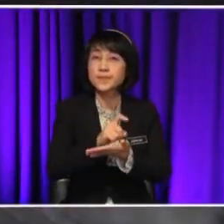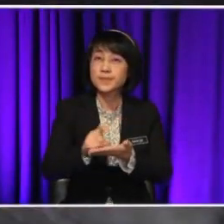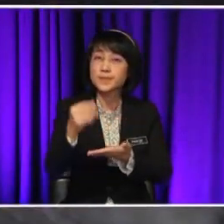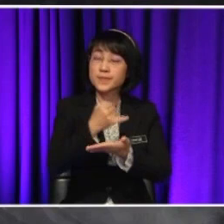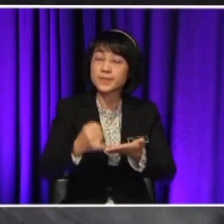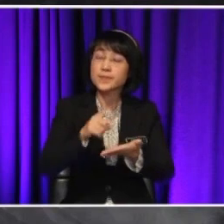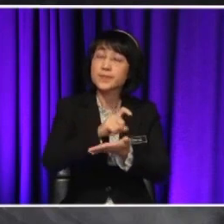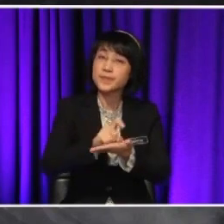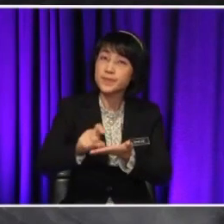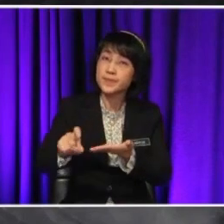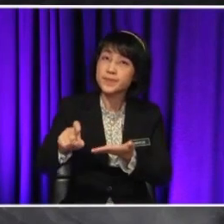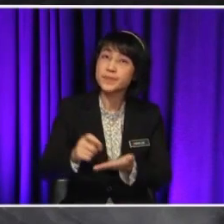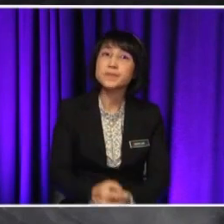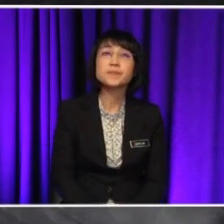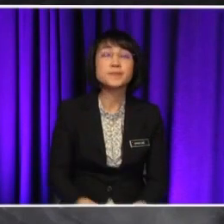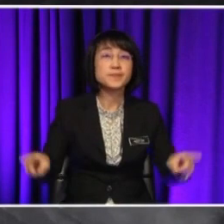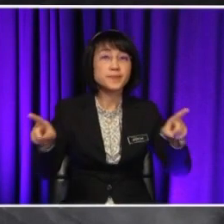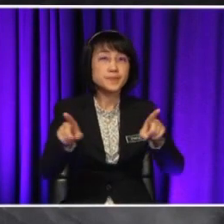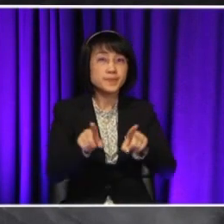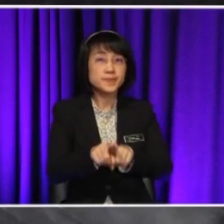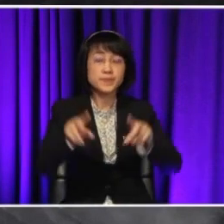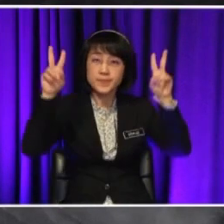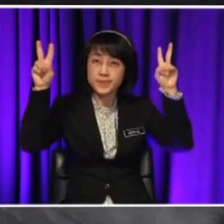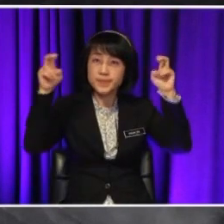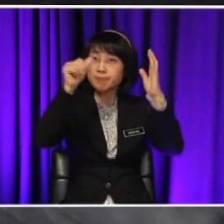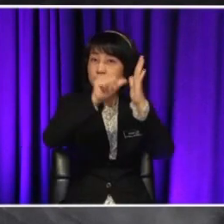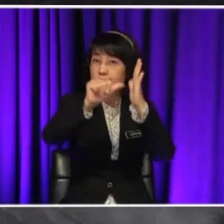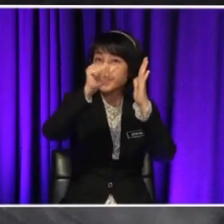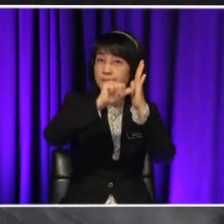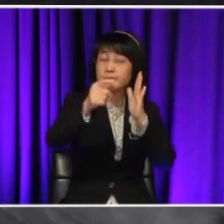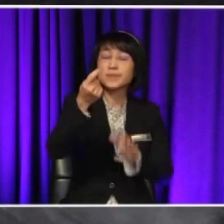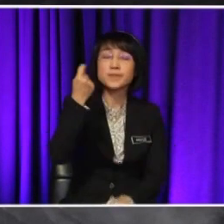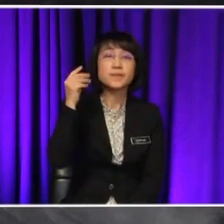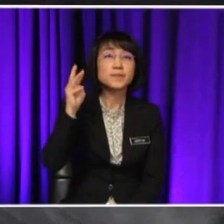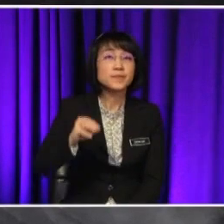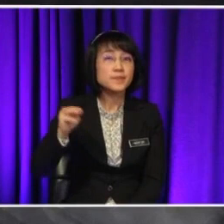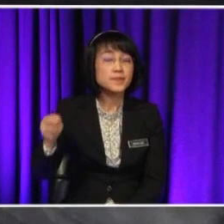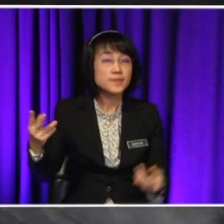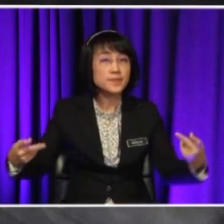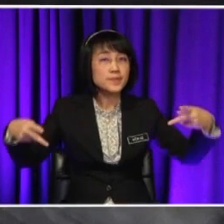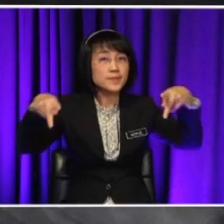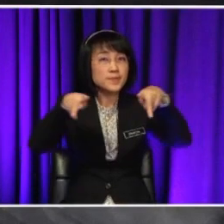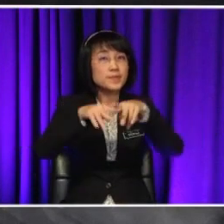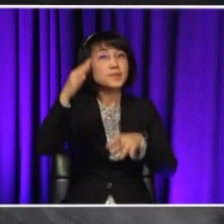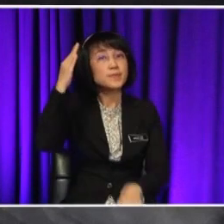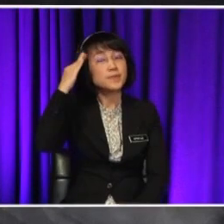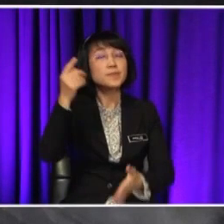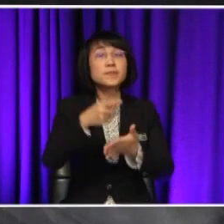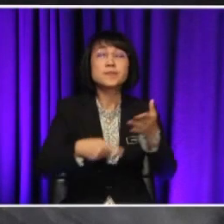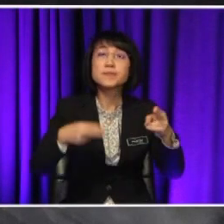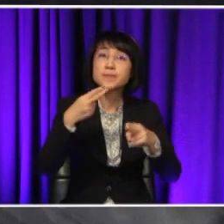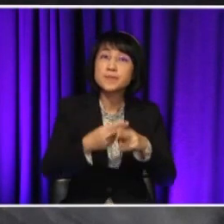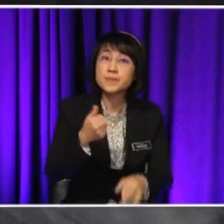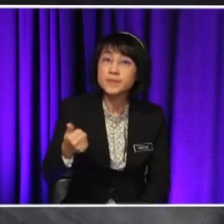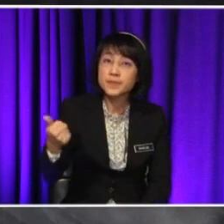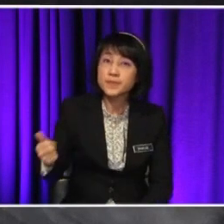bahan seni batik, okey. Sama seperti tajuk ukiran tadi, murid perlu tahu apakah nama alat tersebut